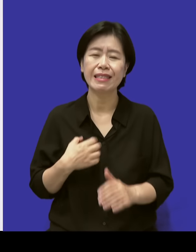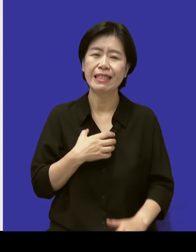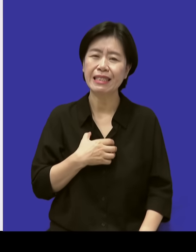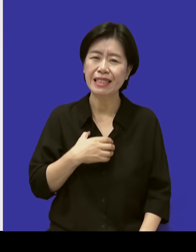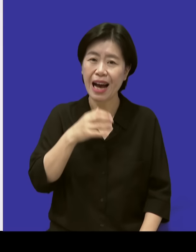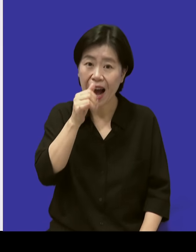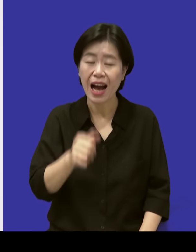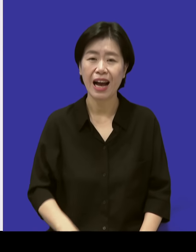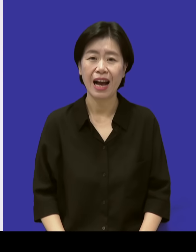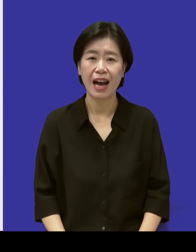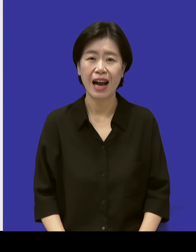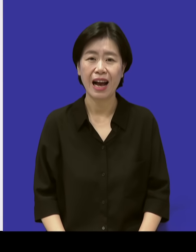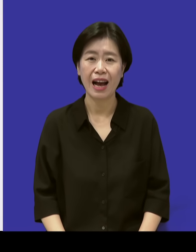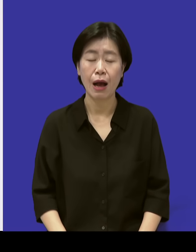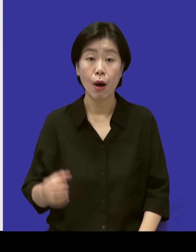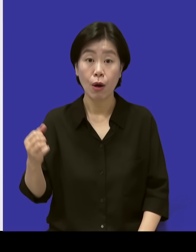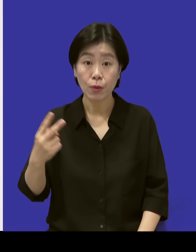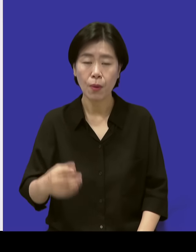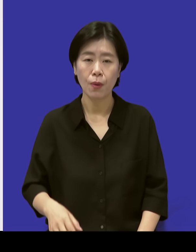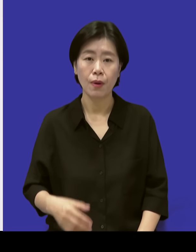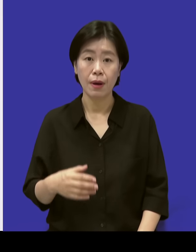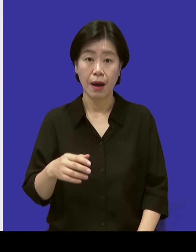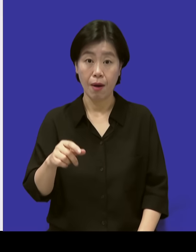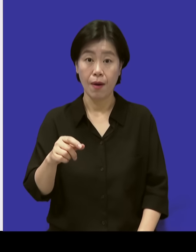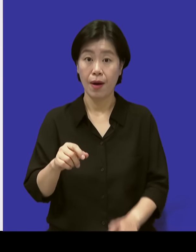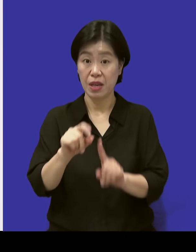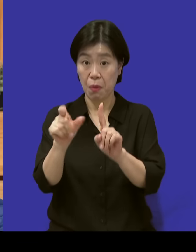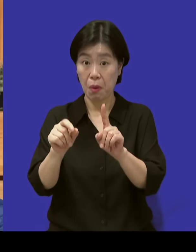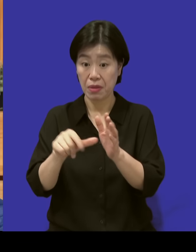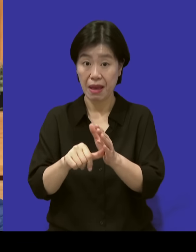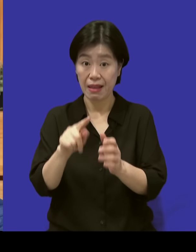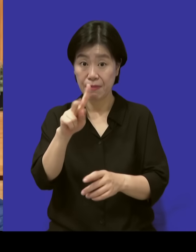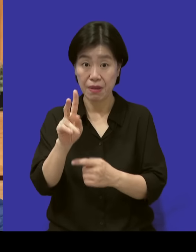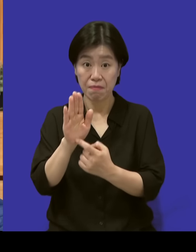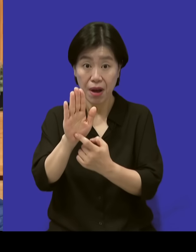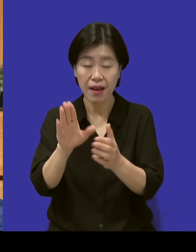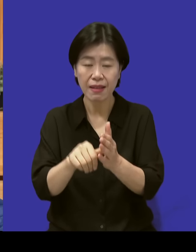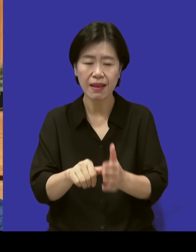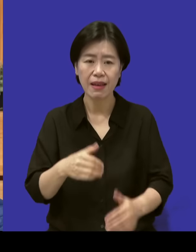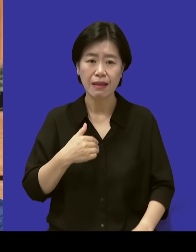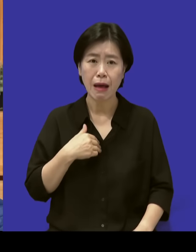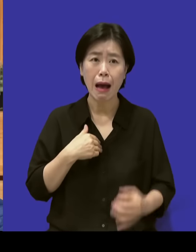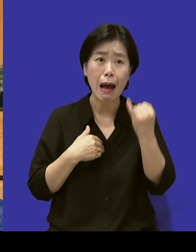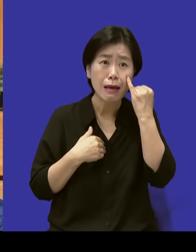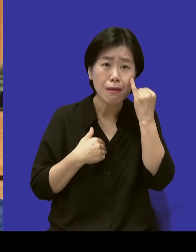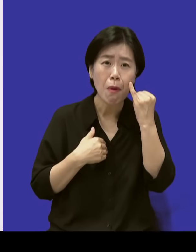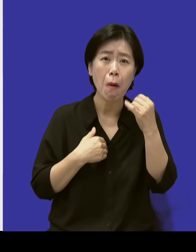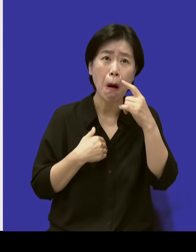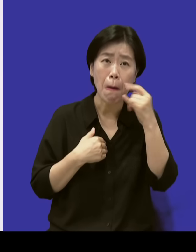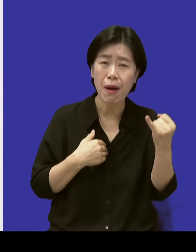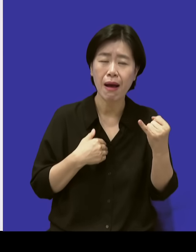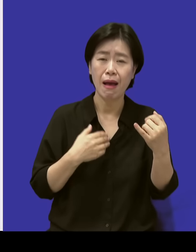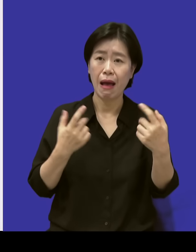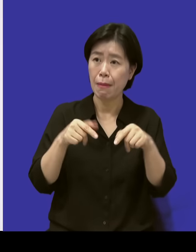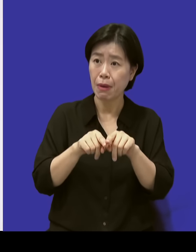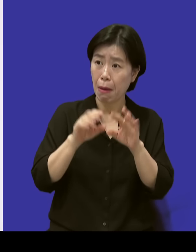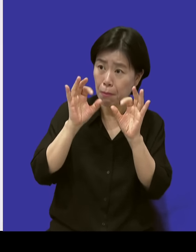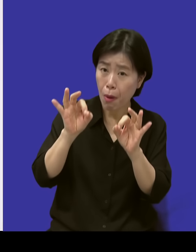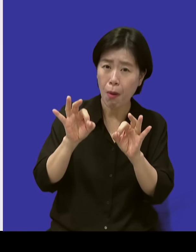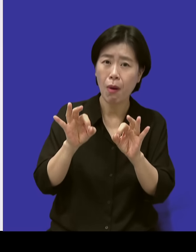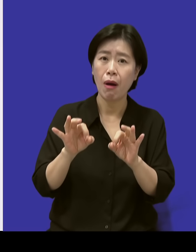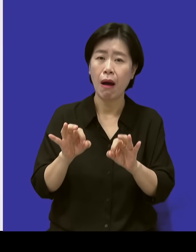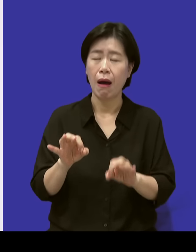장면을 보는 저희 가족들도 되게 힘들어했어요. 저 이모들을 계속 무시고 뭐 조카들 막 그렇죠. 삼촌에 맞고 있냐고 우리 아들도